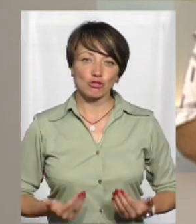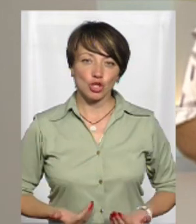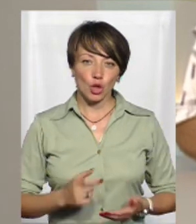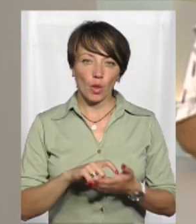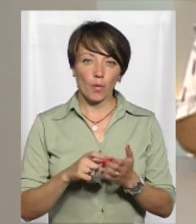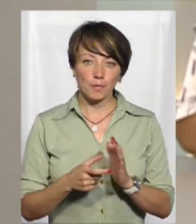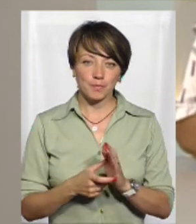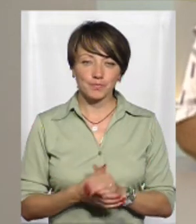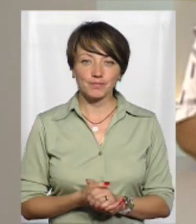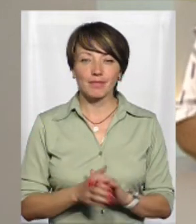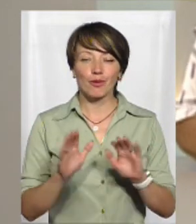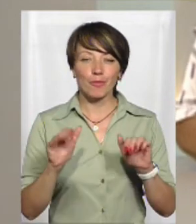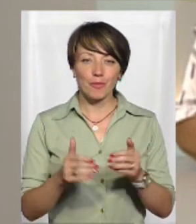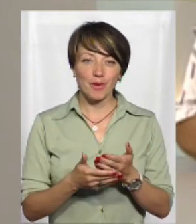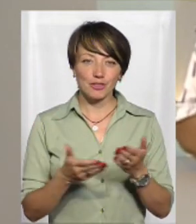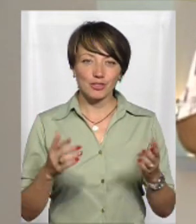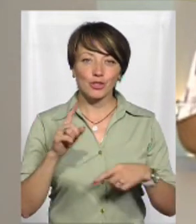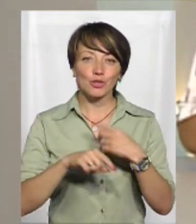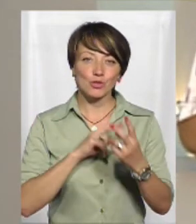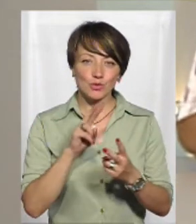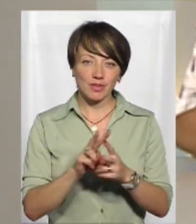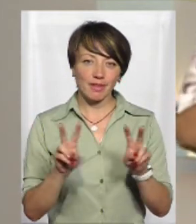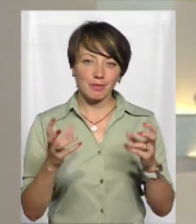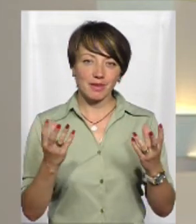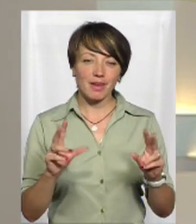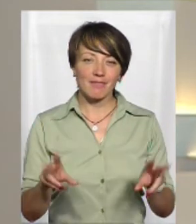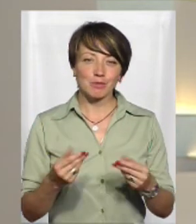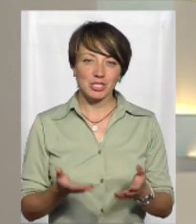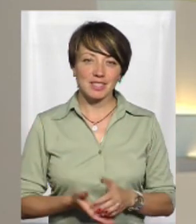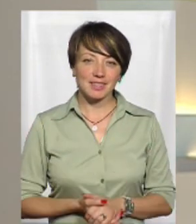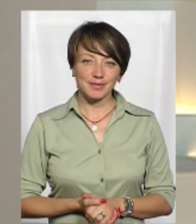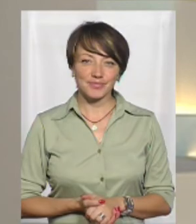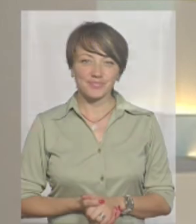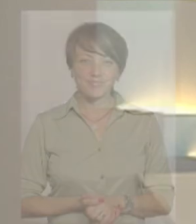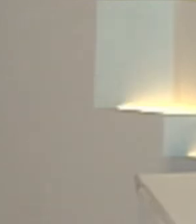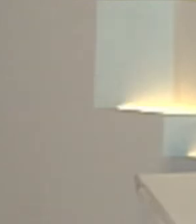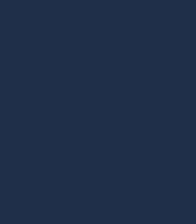житло. До побачення, до зустрічі у темі дня. Хай щастить!